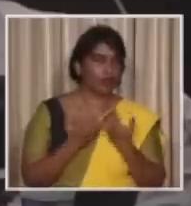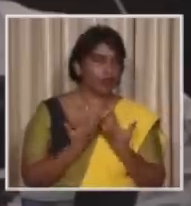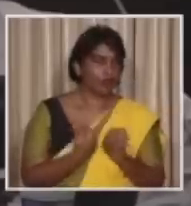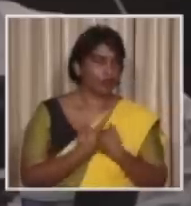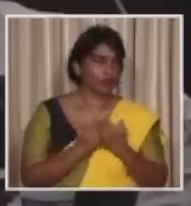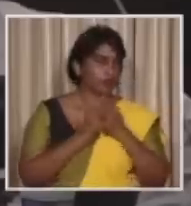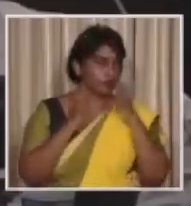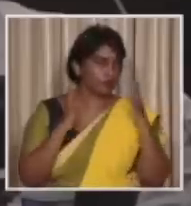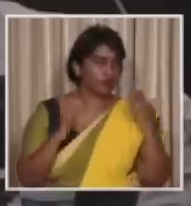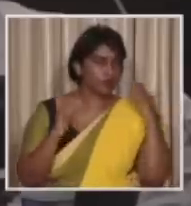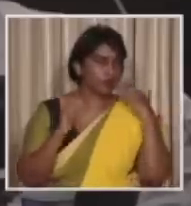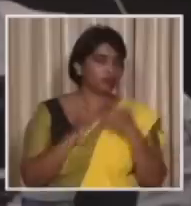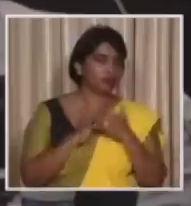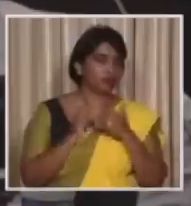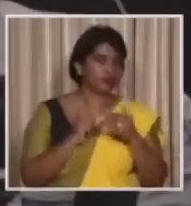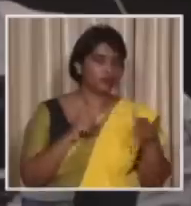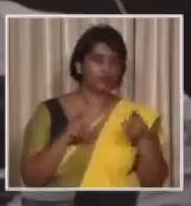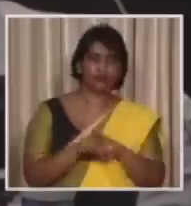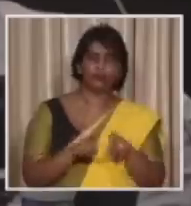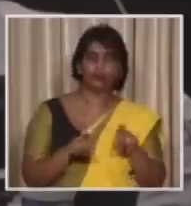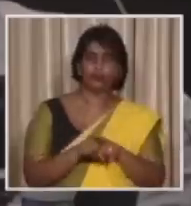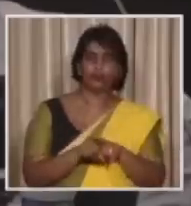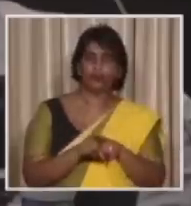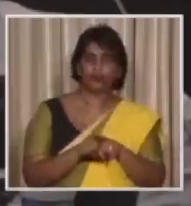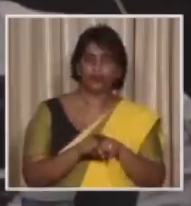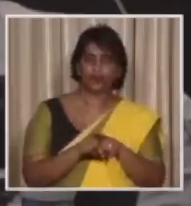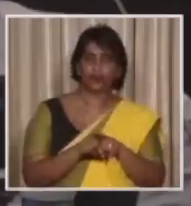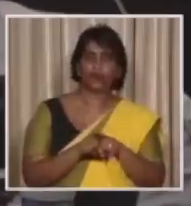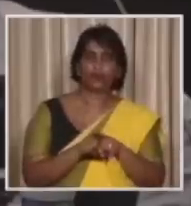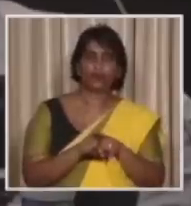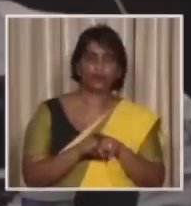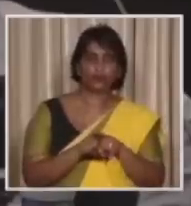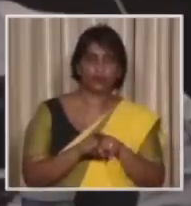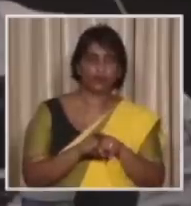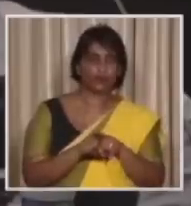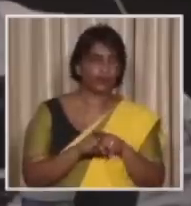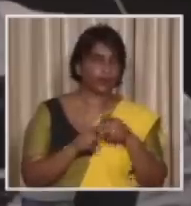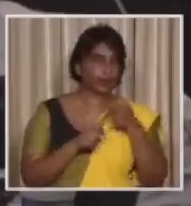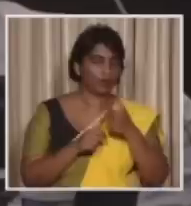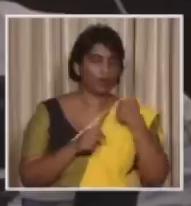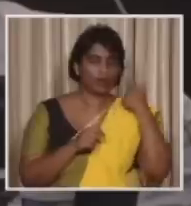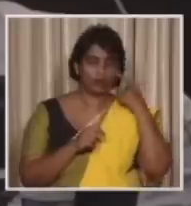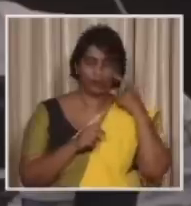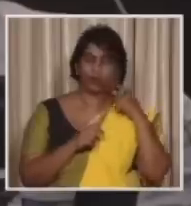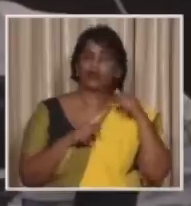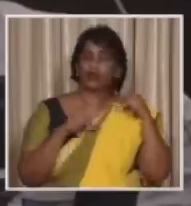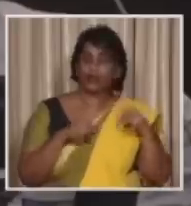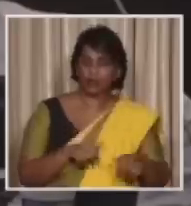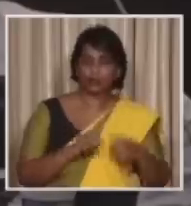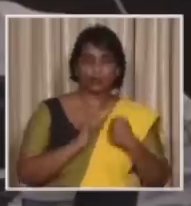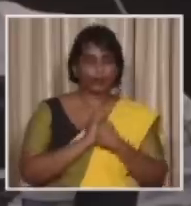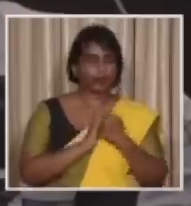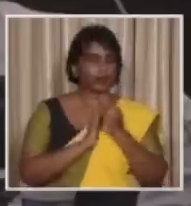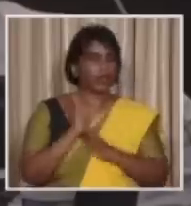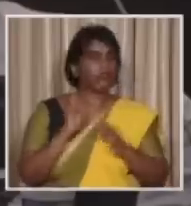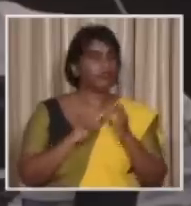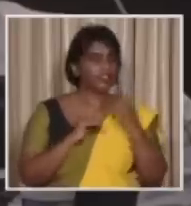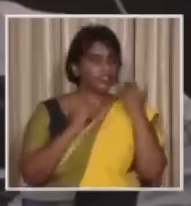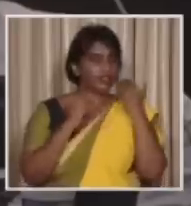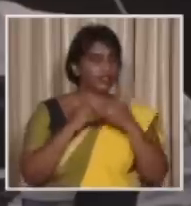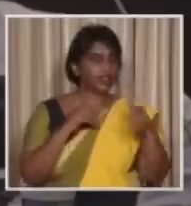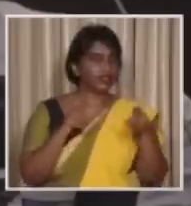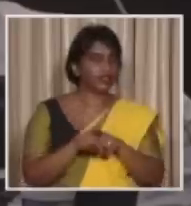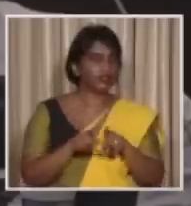දැඩි අවශ්‍යතාවයේ මේ තියෙන ආර්ථික අර්බුදයත් එක්ක වඩාත් හොඳින් දැනෙනවා. ඒ වගේම ගනු මුලාසන අනුර මන්ත්‍රීතුමනි